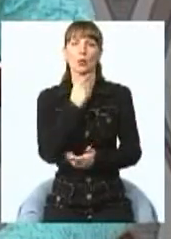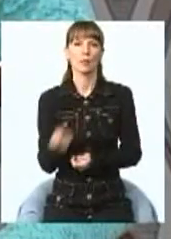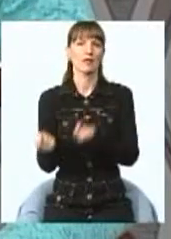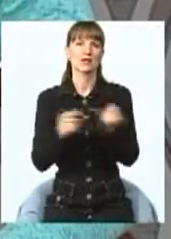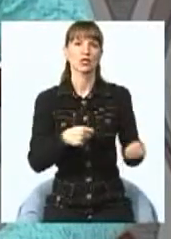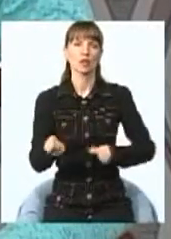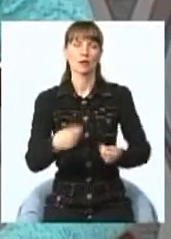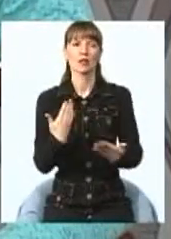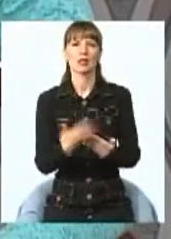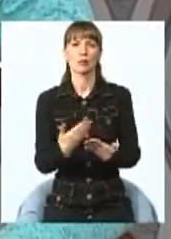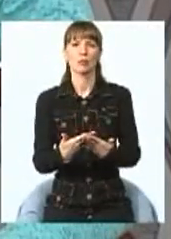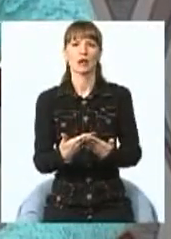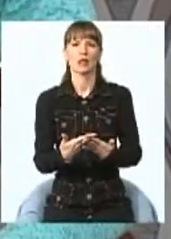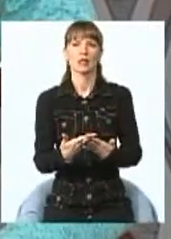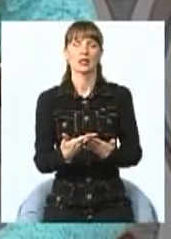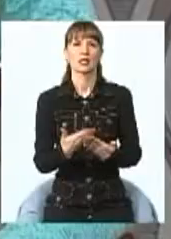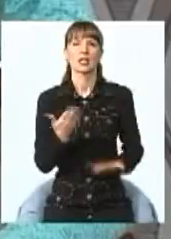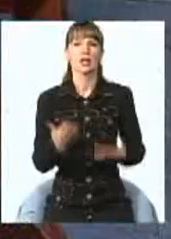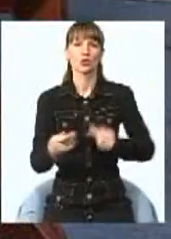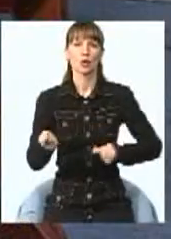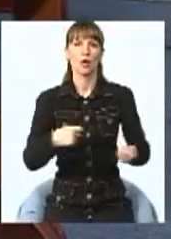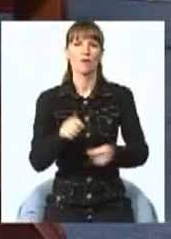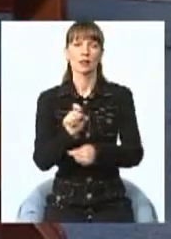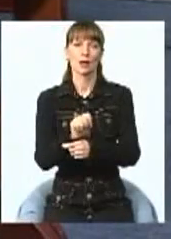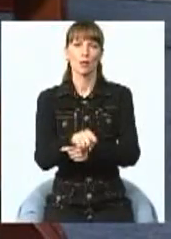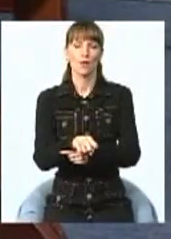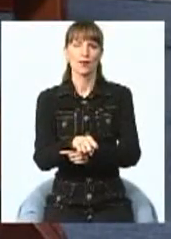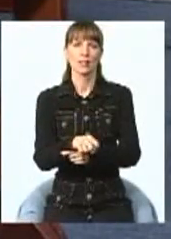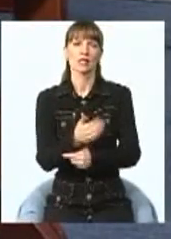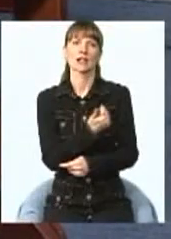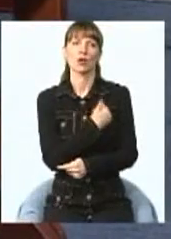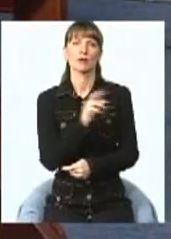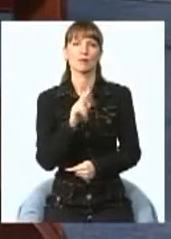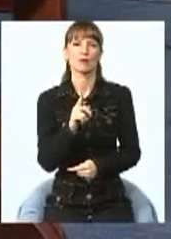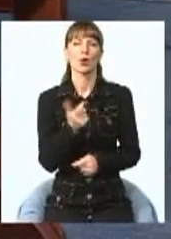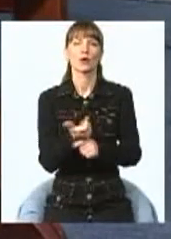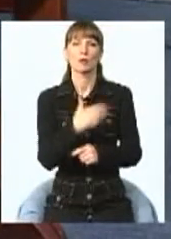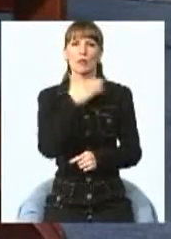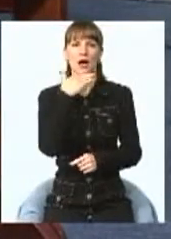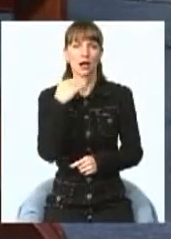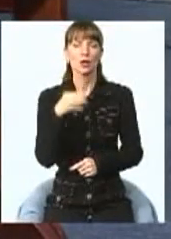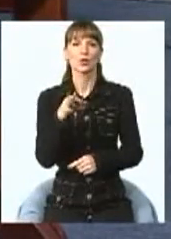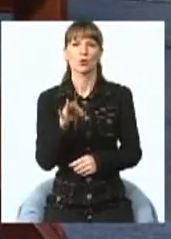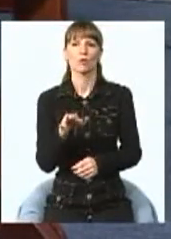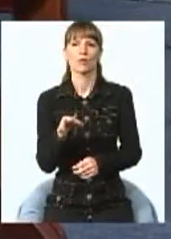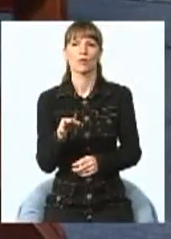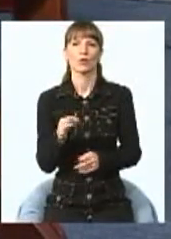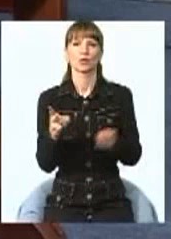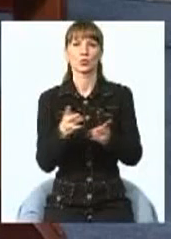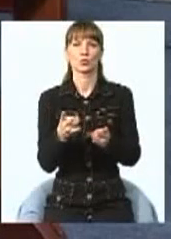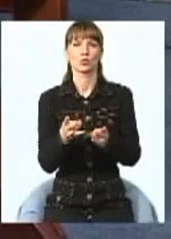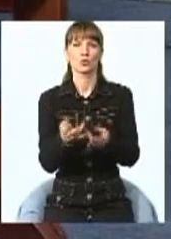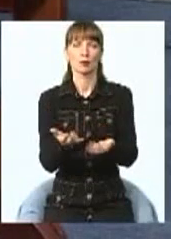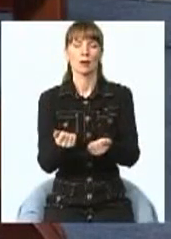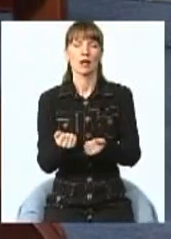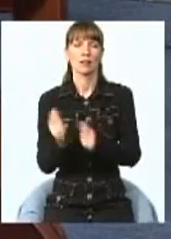Так? Наприклад, якщо товару замовник захотів дуже багато, то треба наймати вантажівку. Якщо товару